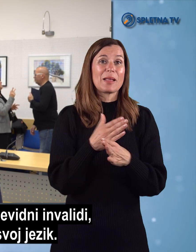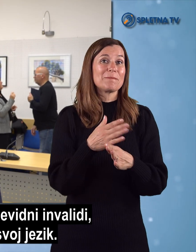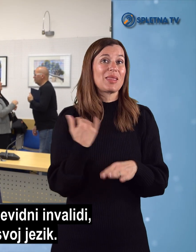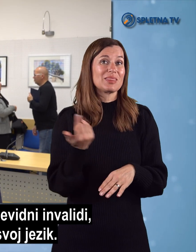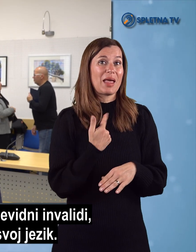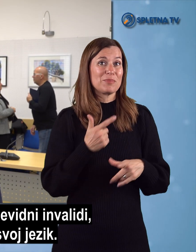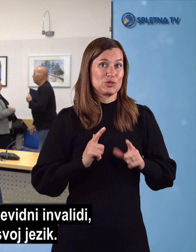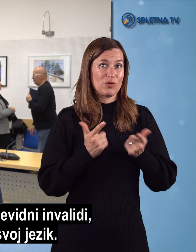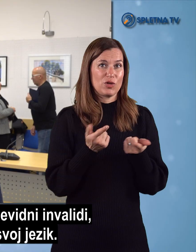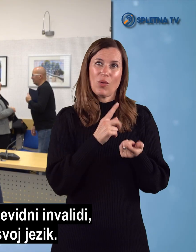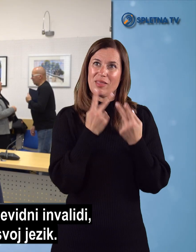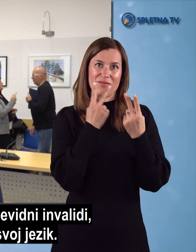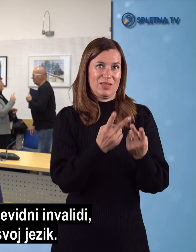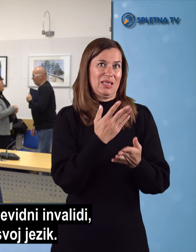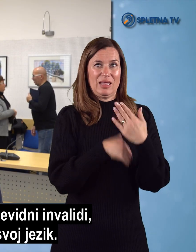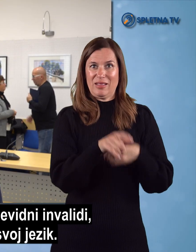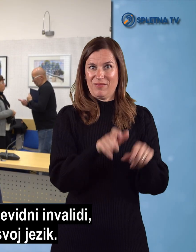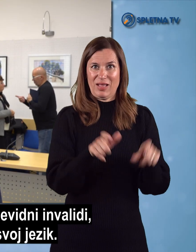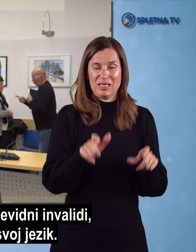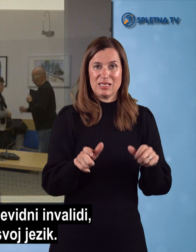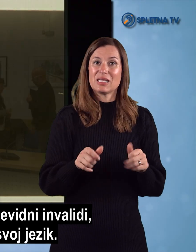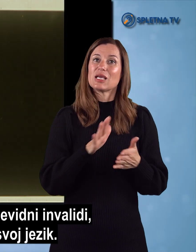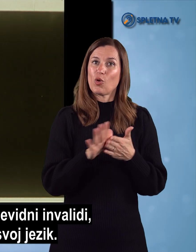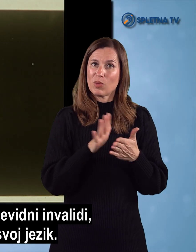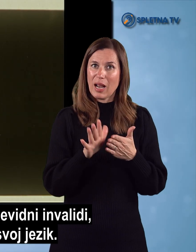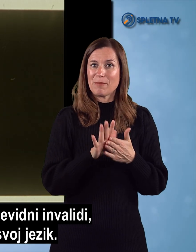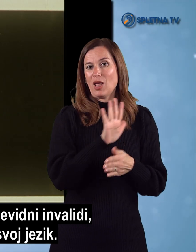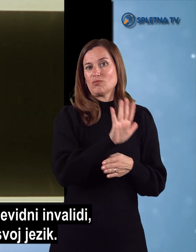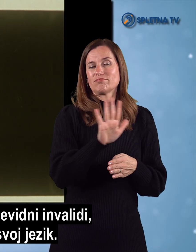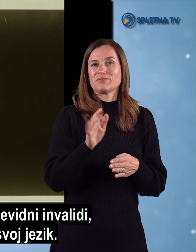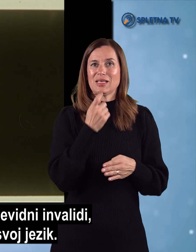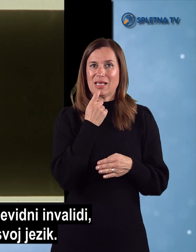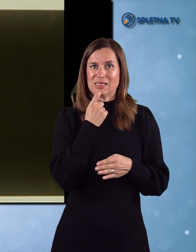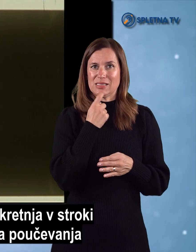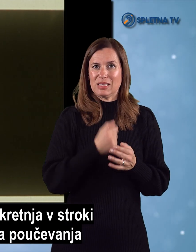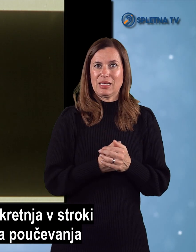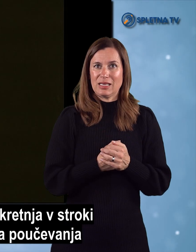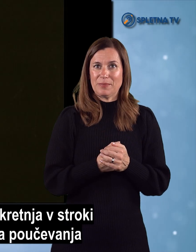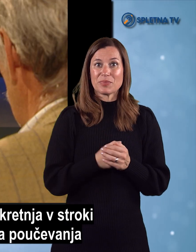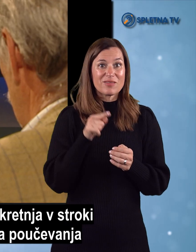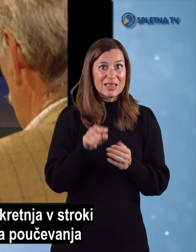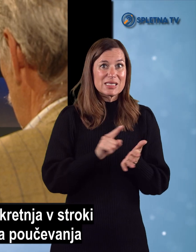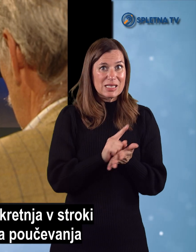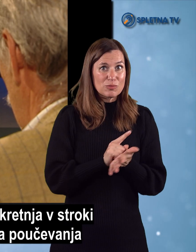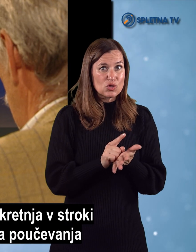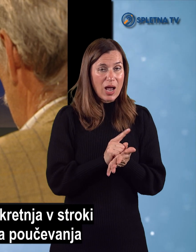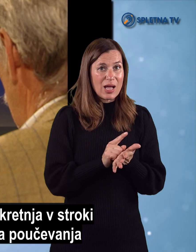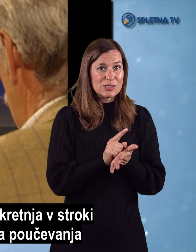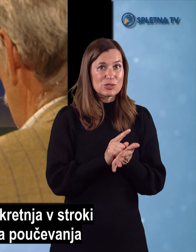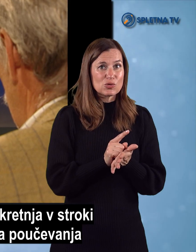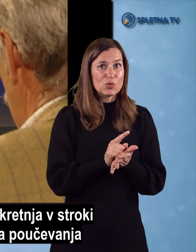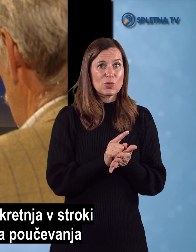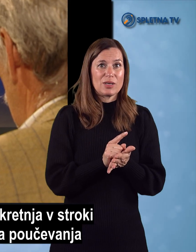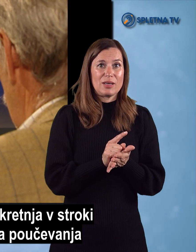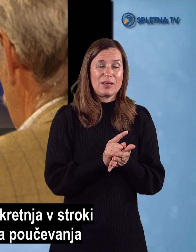nami živijo nevidni invalidi, ki uporabljajo svoj jezik. V tistem času je